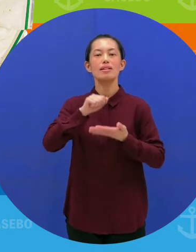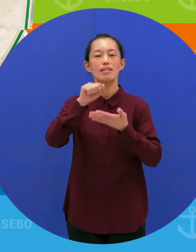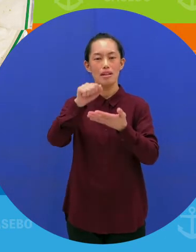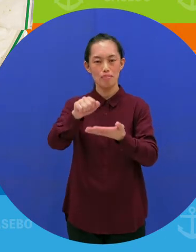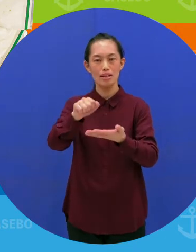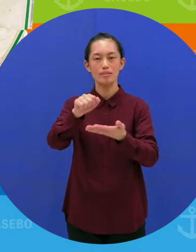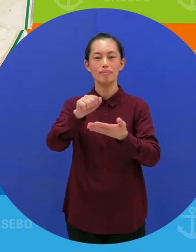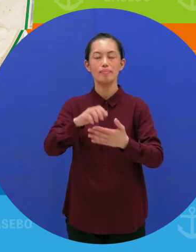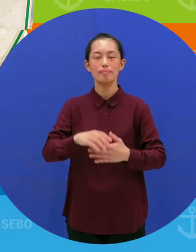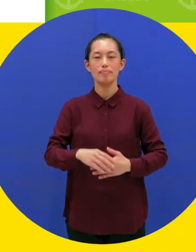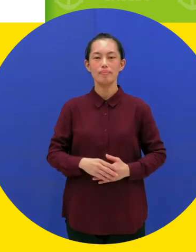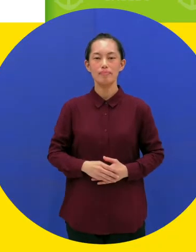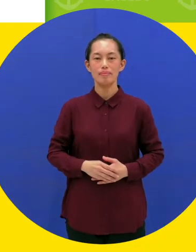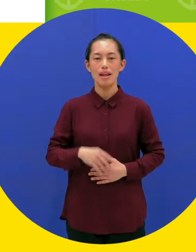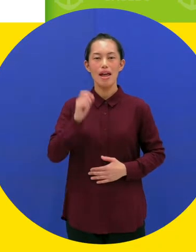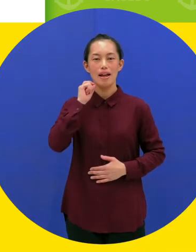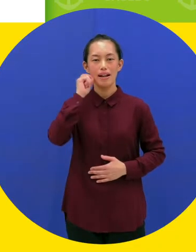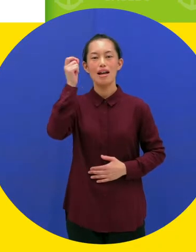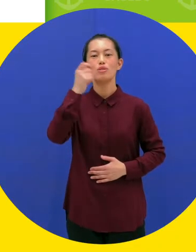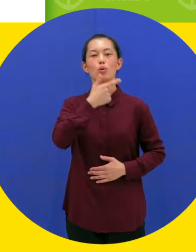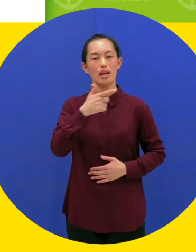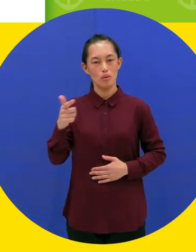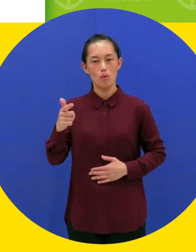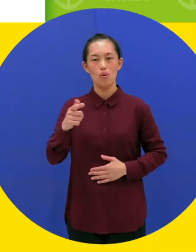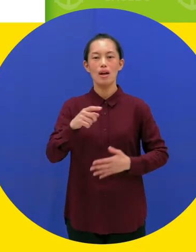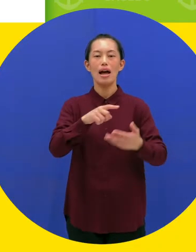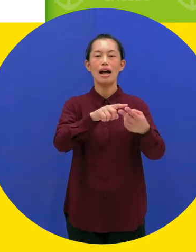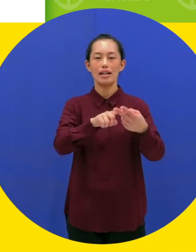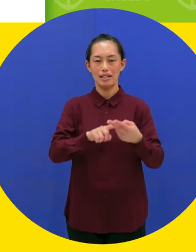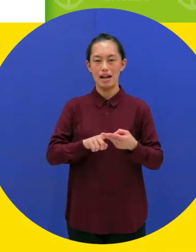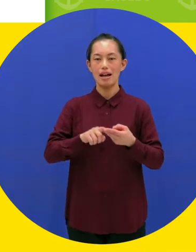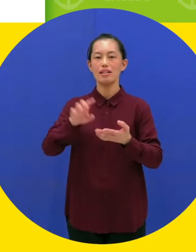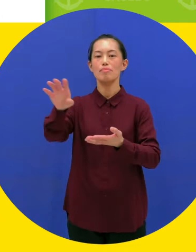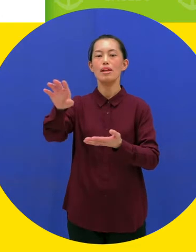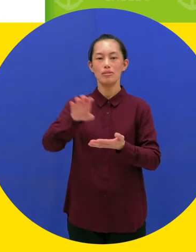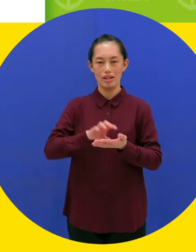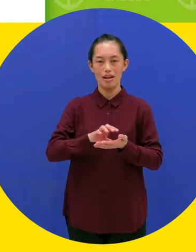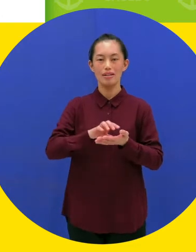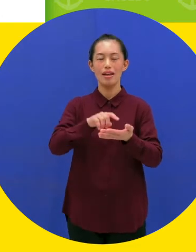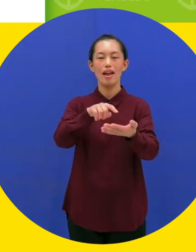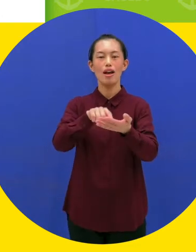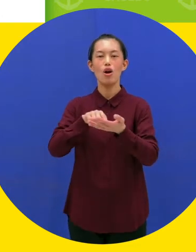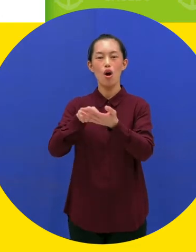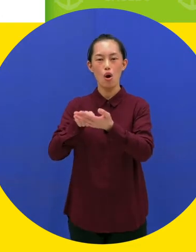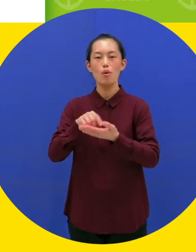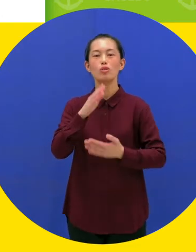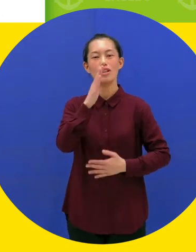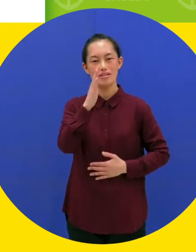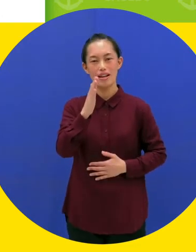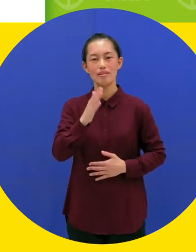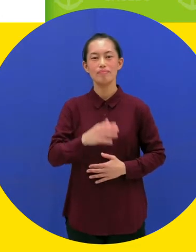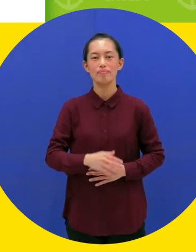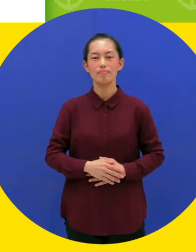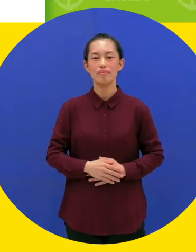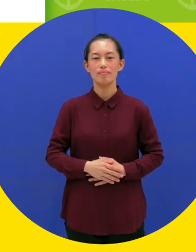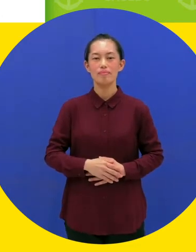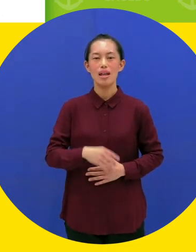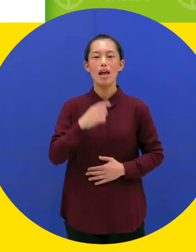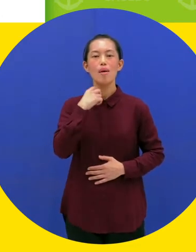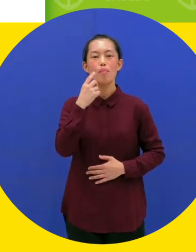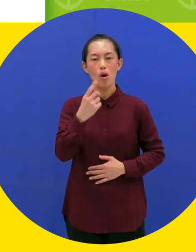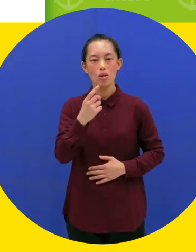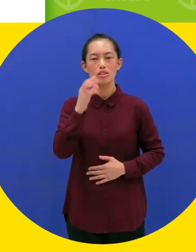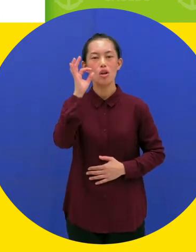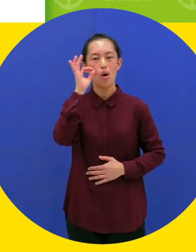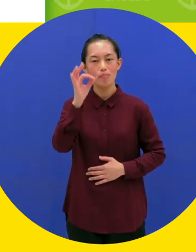3名様に差し上げます。番組へのご感想などをはがきか E メールに書いて、ご覧の宛先までご応募ください。またこの